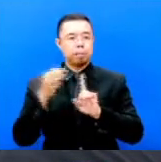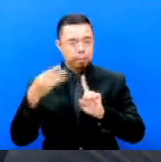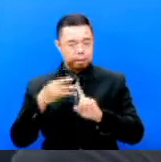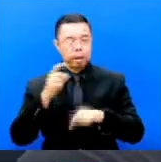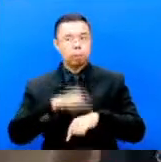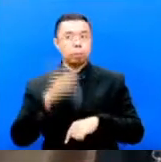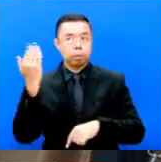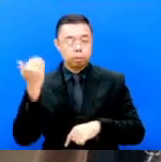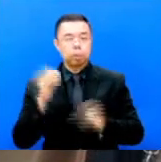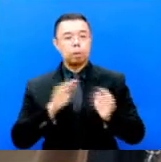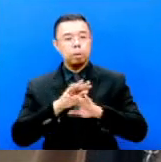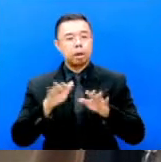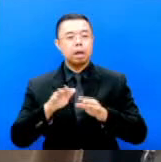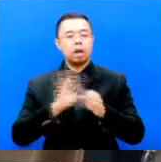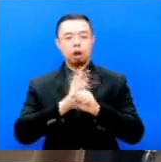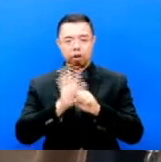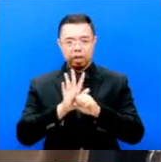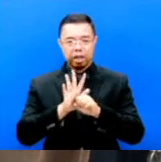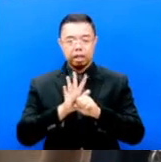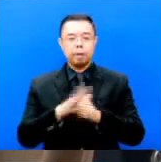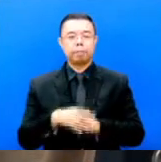saat itu sedang menangani penyebaran